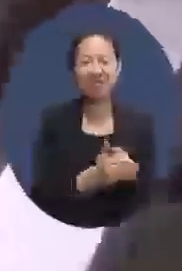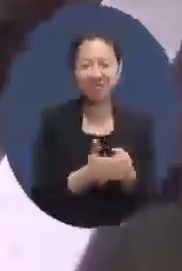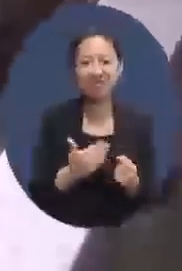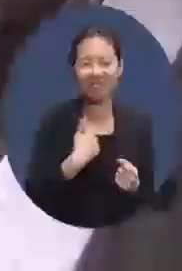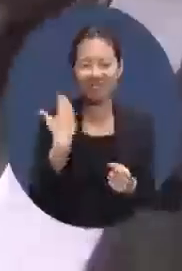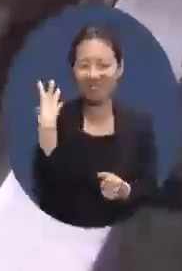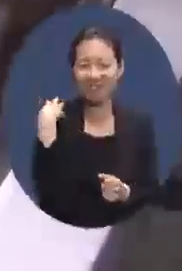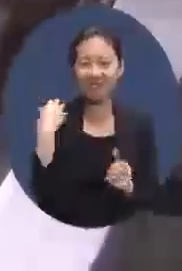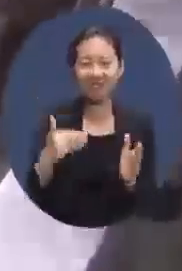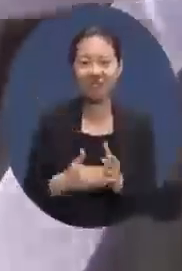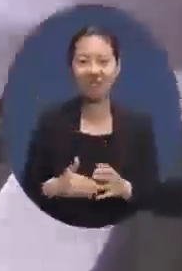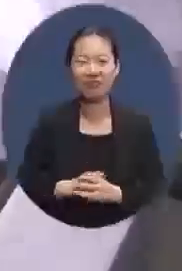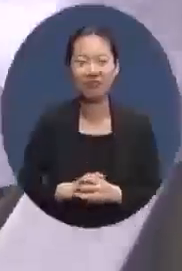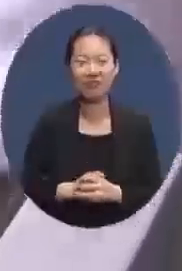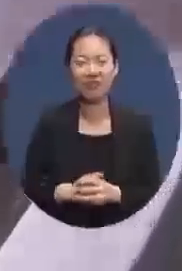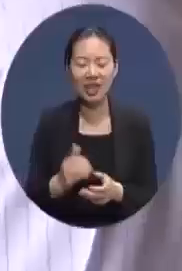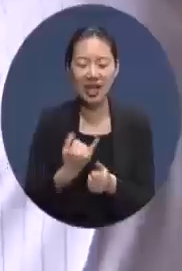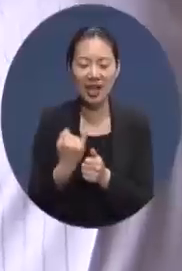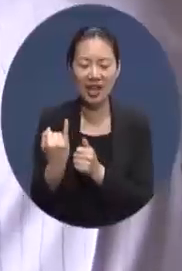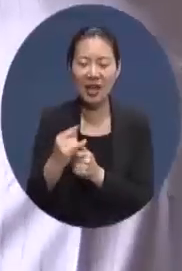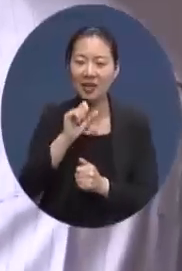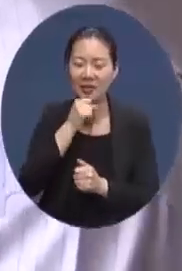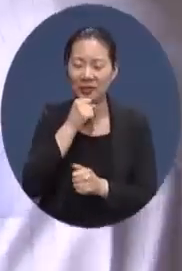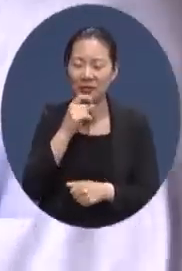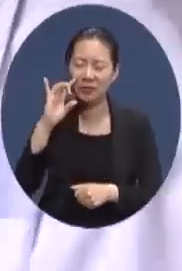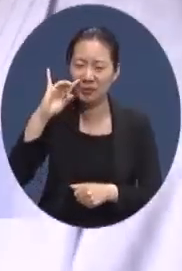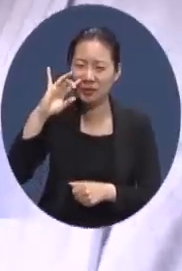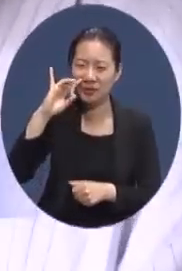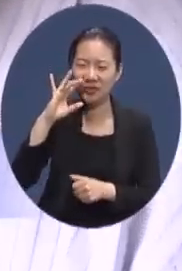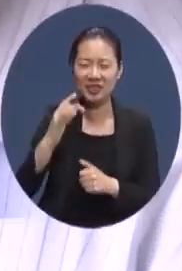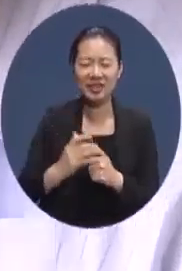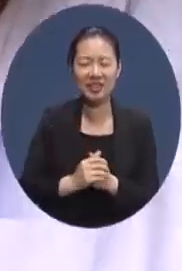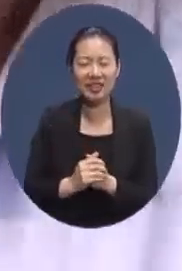편입니다. 아내로서의 점수도 궁금한데요.